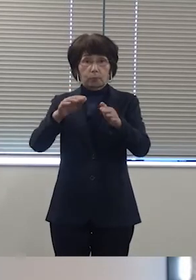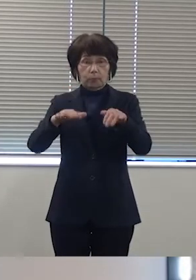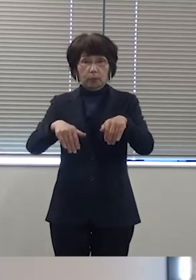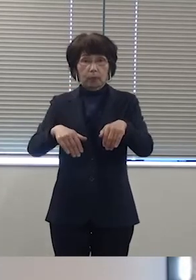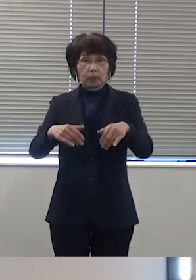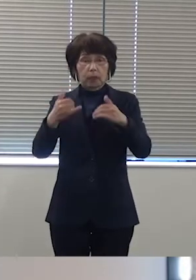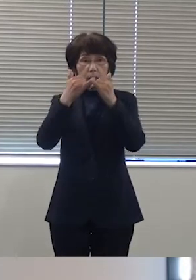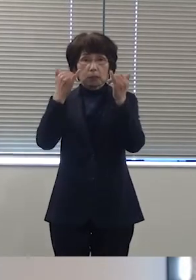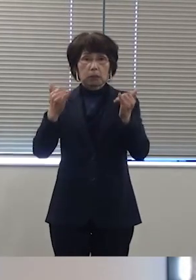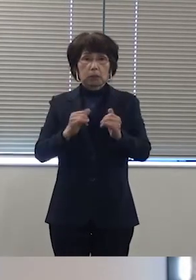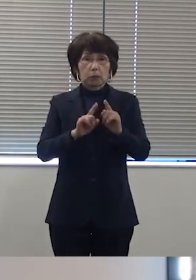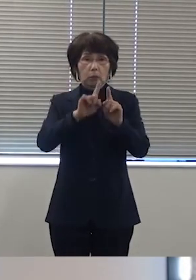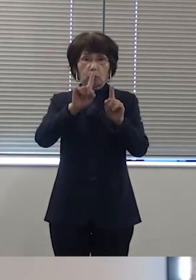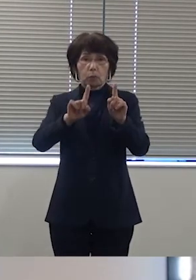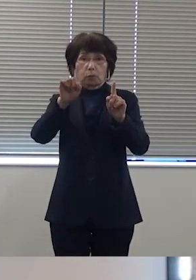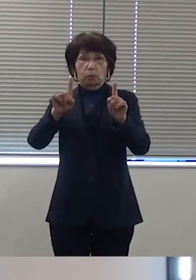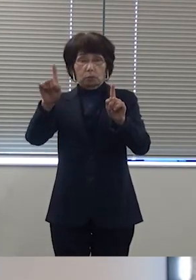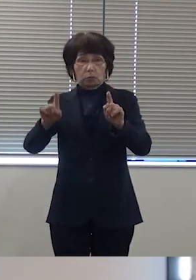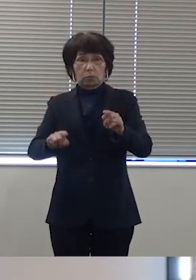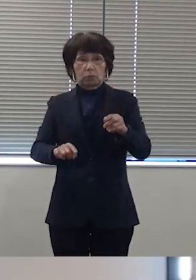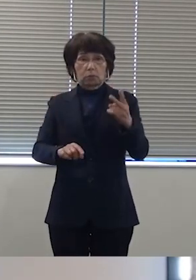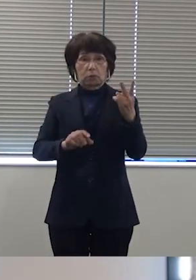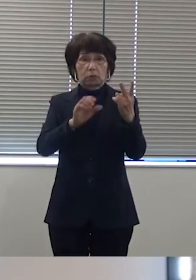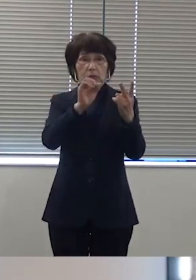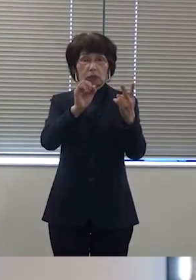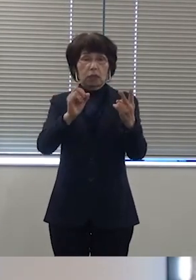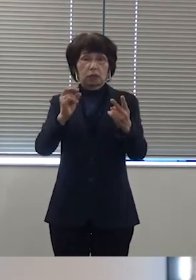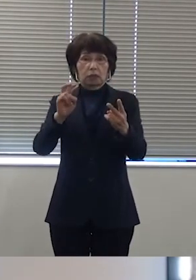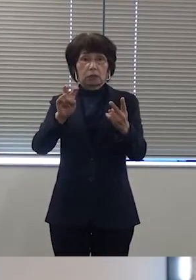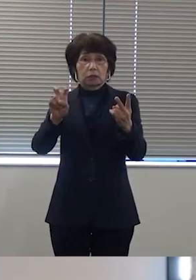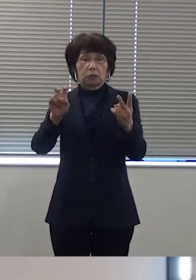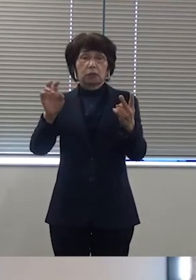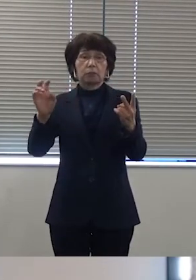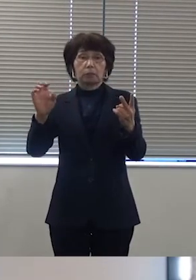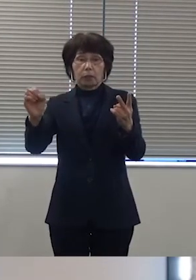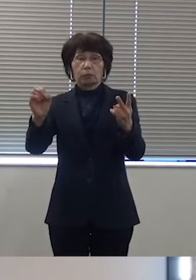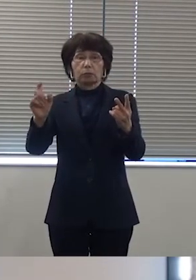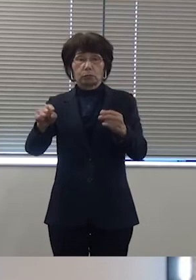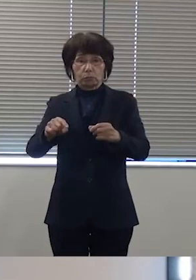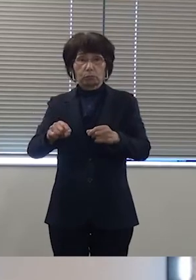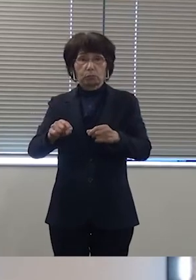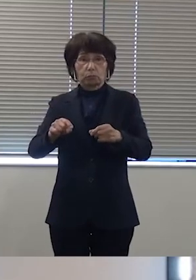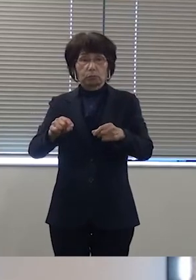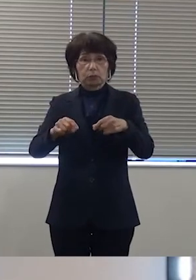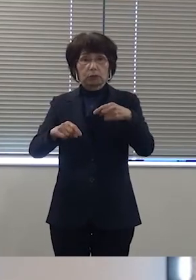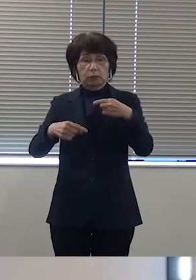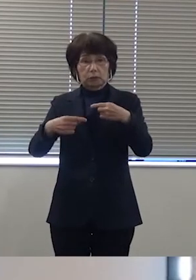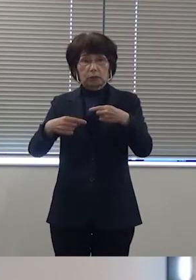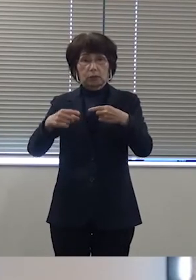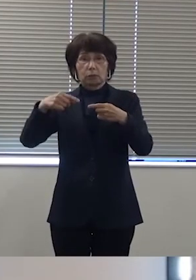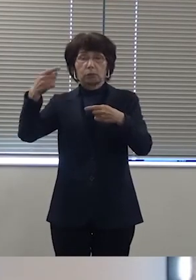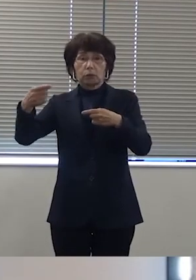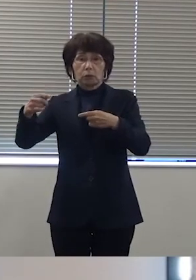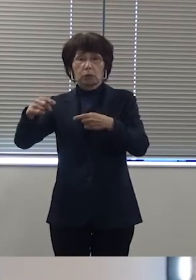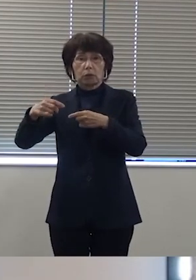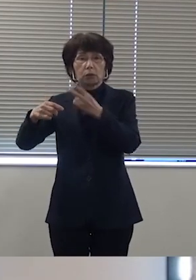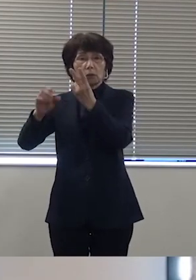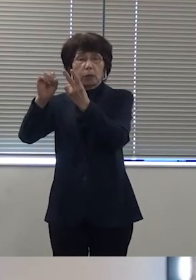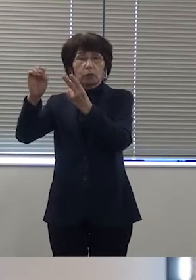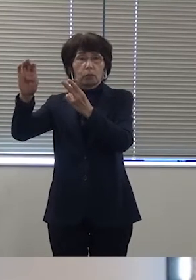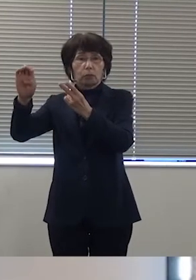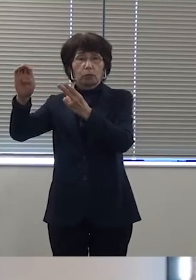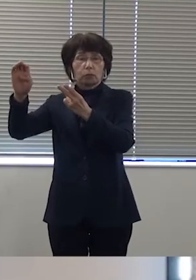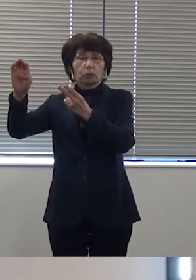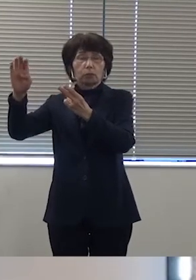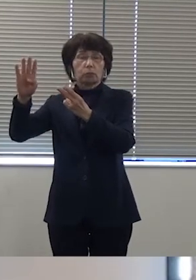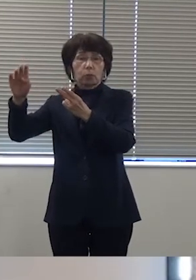年に1万人ぐらい、3割ぐらい減るということなので、教育施設の再編っていうのも不可避